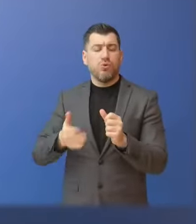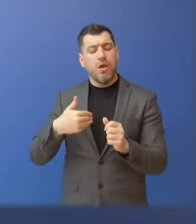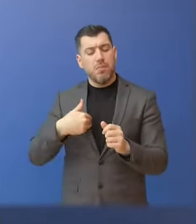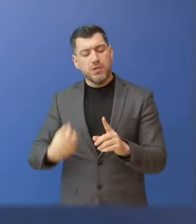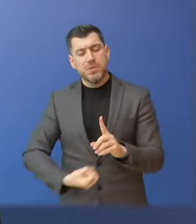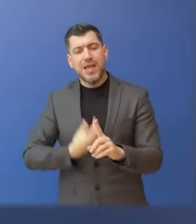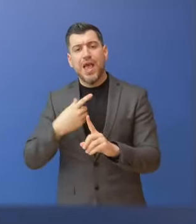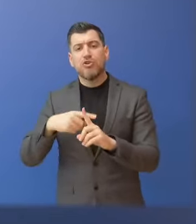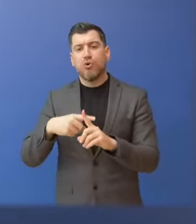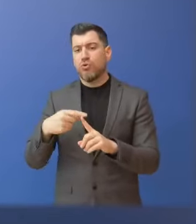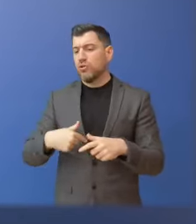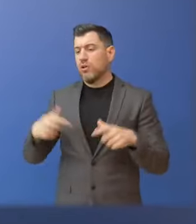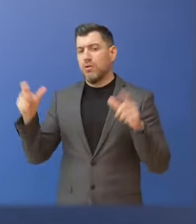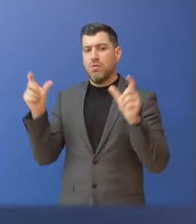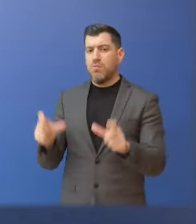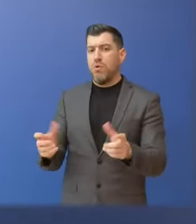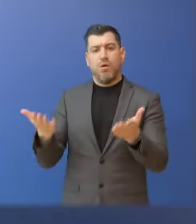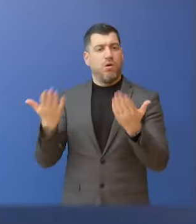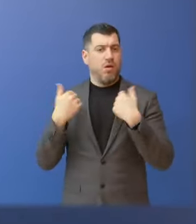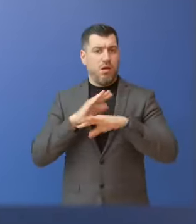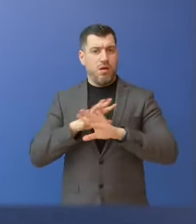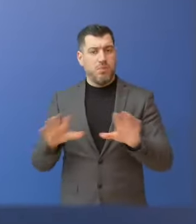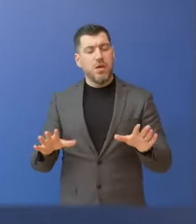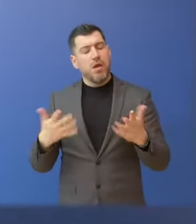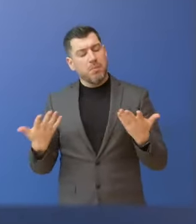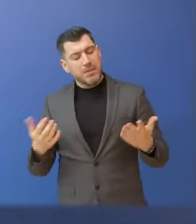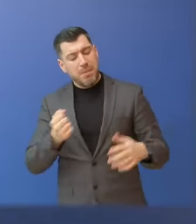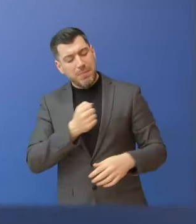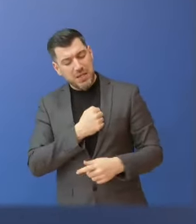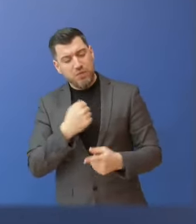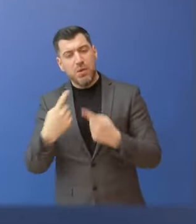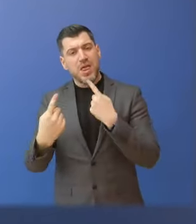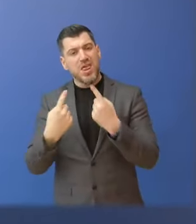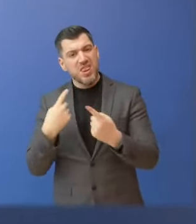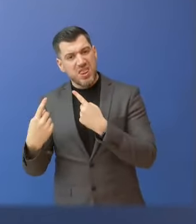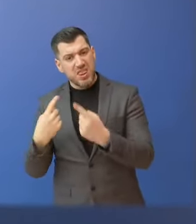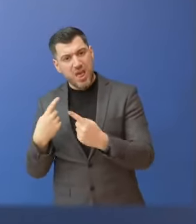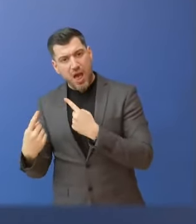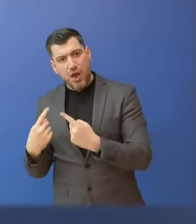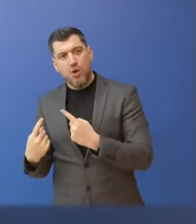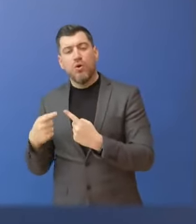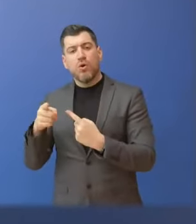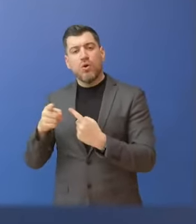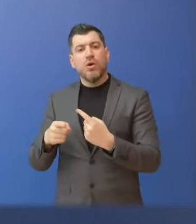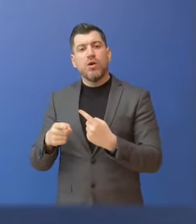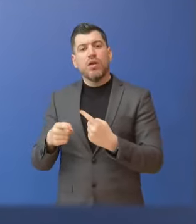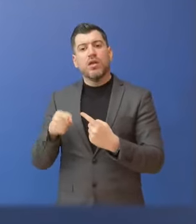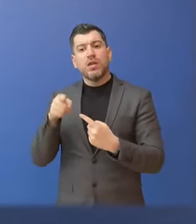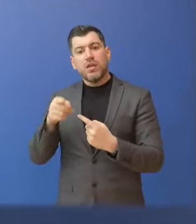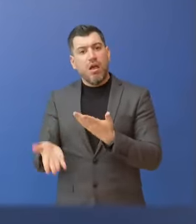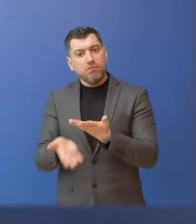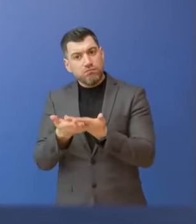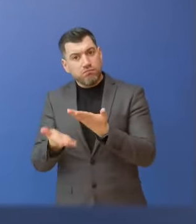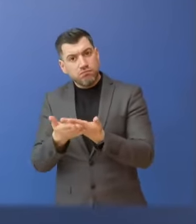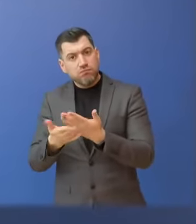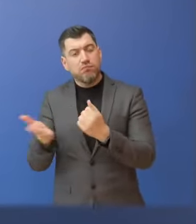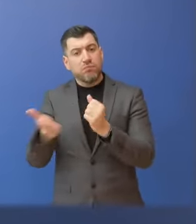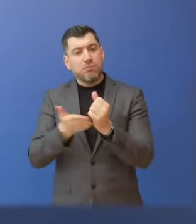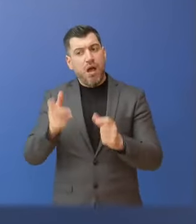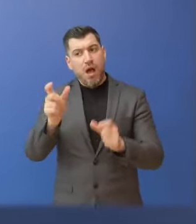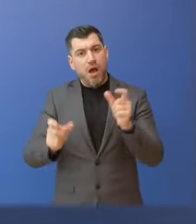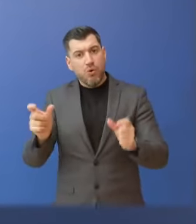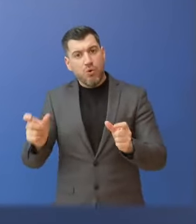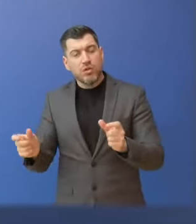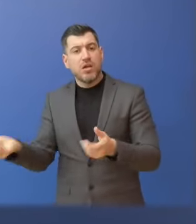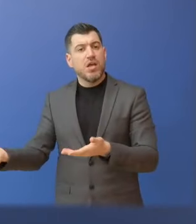ούμε ότι μέσα από το διάλογο την ικανοποίηση σημαντικού μέρους των αιτημάτων και την προώθηση πολιτικών που ενισχύουν το εισόδημα αλλά και τη